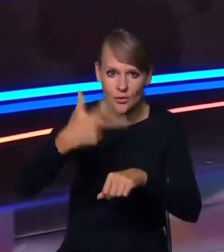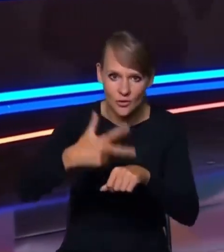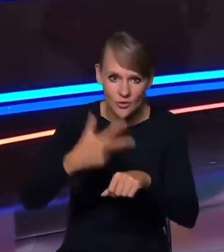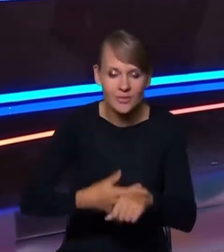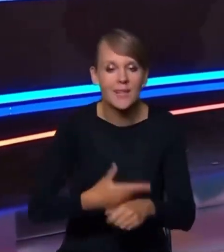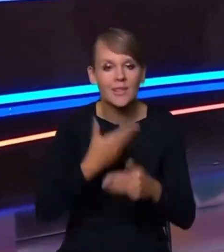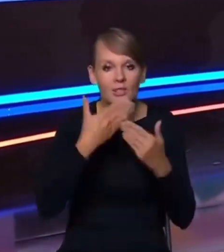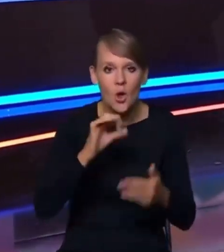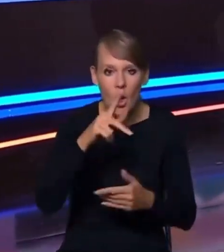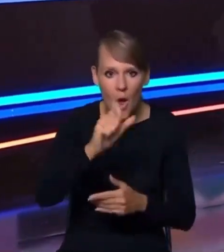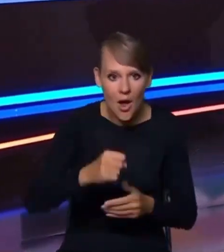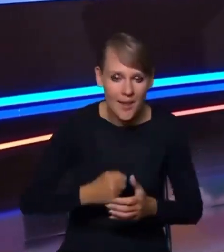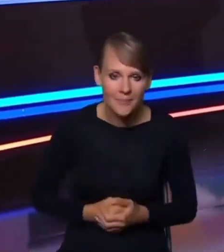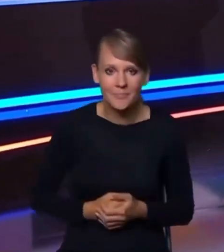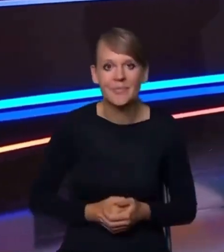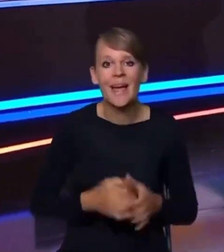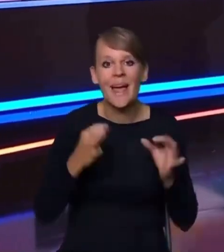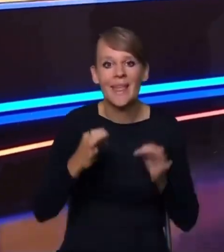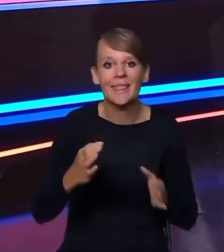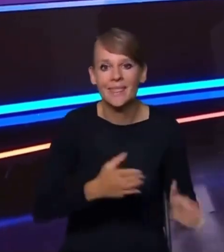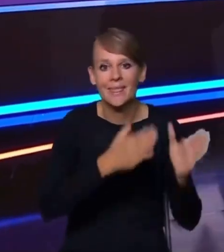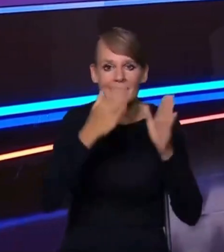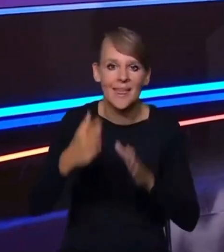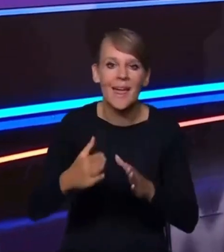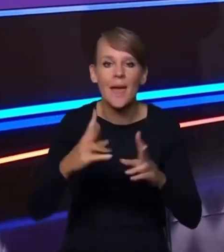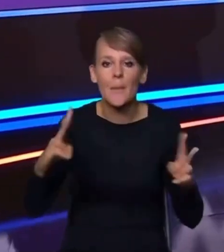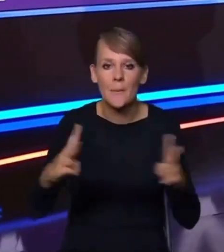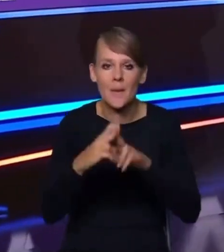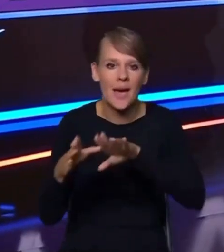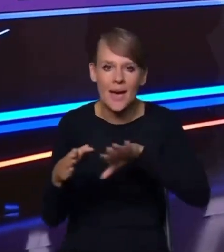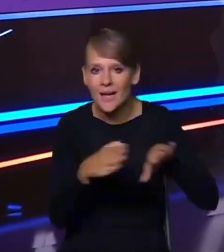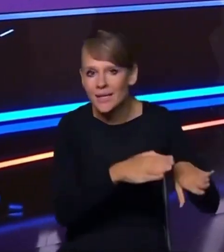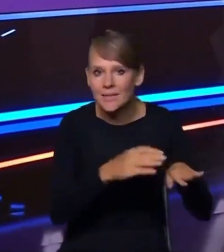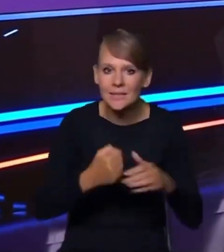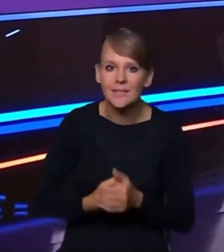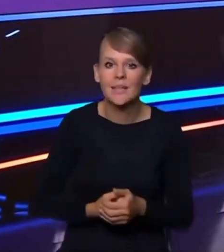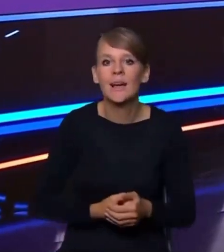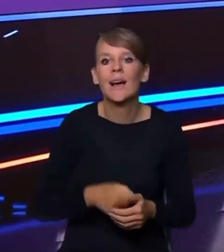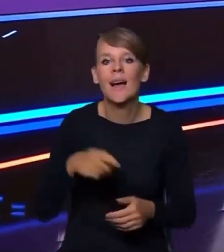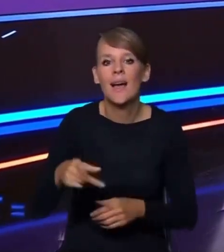ci bardzo. Dziękuję. Ale teraz już wybierzemy się poza Paryż. Mieliśmy poweekendowe ostatki